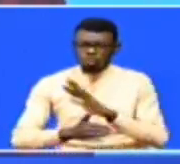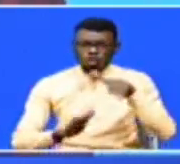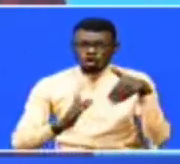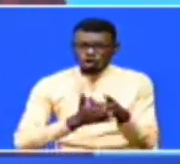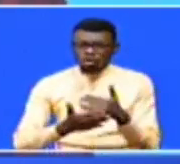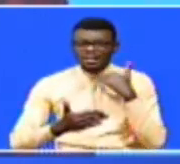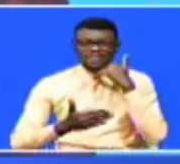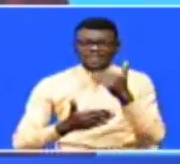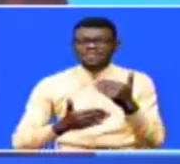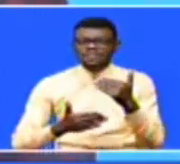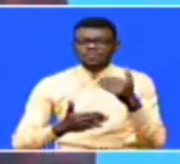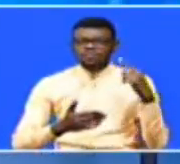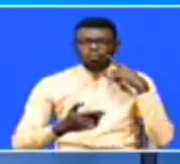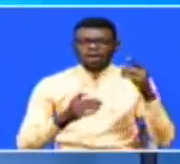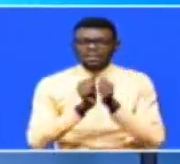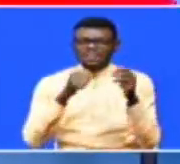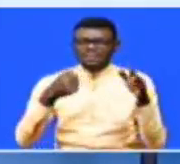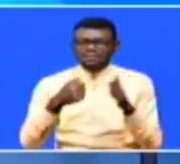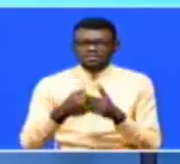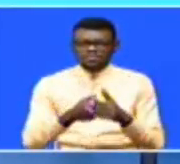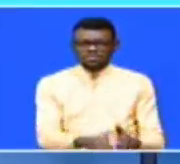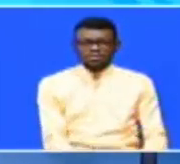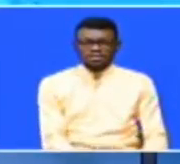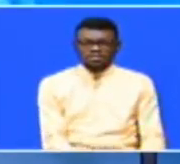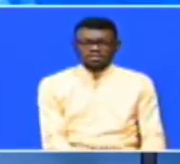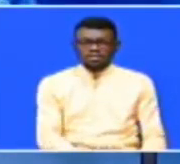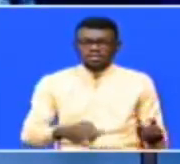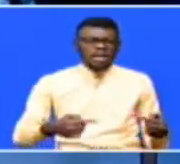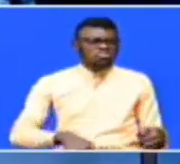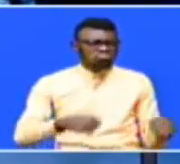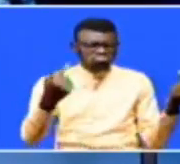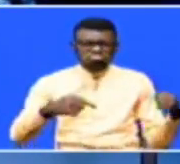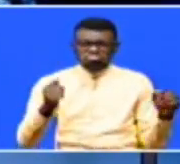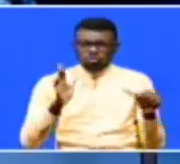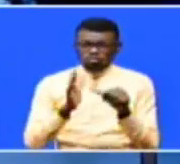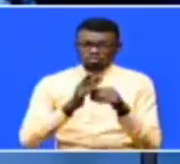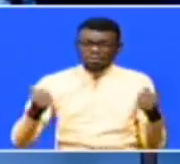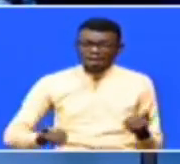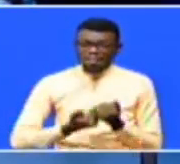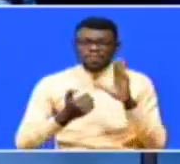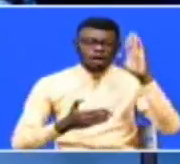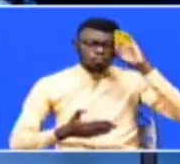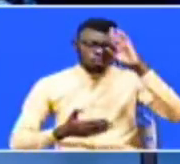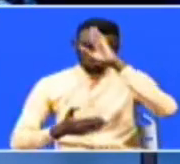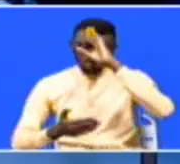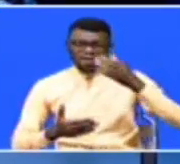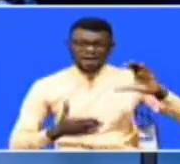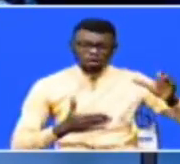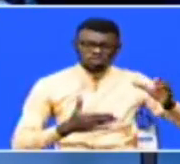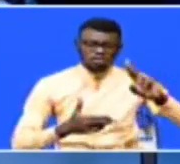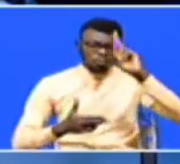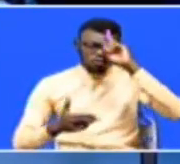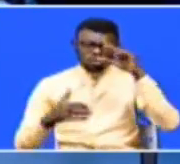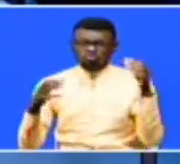to 119. Tukiachana na hayo ni kwamba kizaazaa kilizuka katika kaunti ya Bungoma baada ya maafisa wa